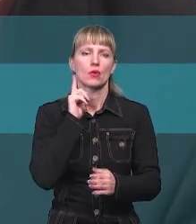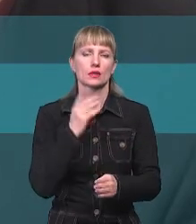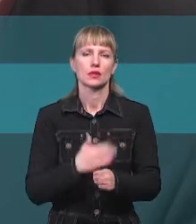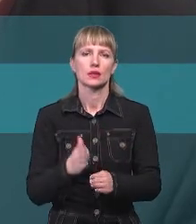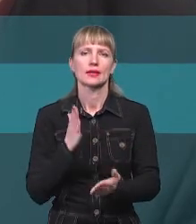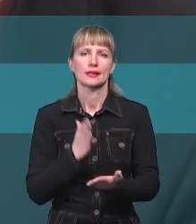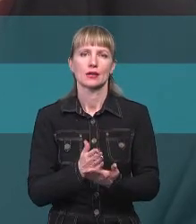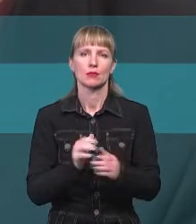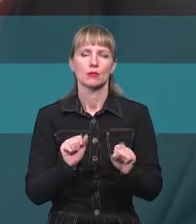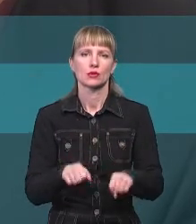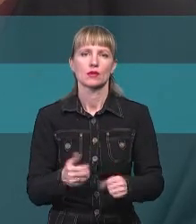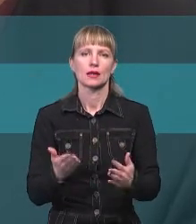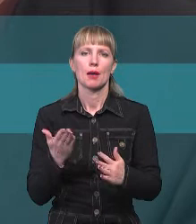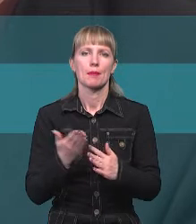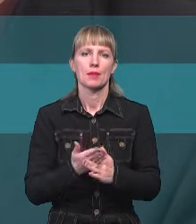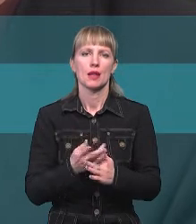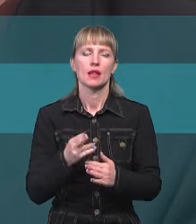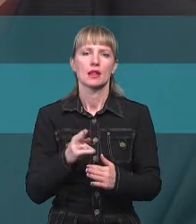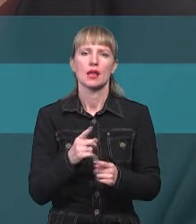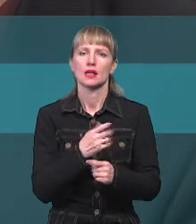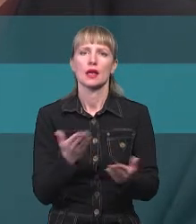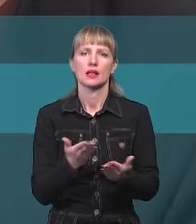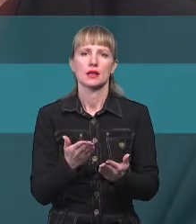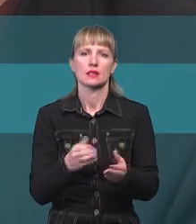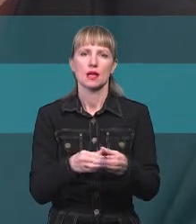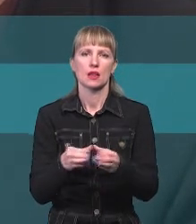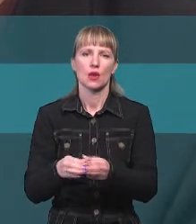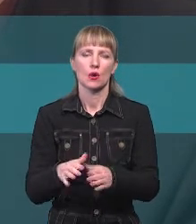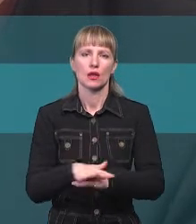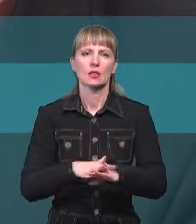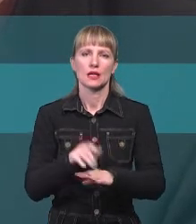чи є, можливо, якісь пільги для певних категорій населення?